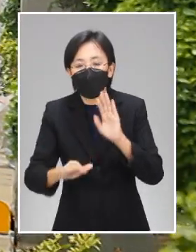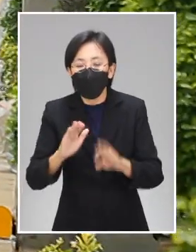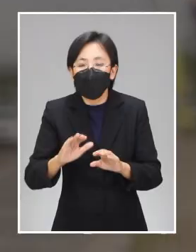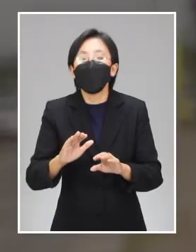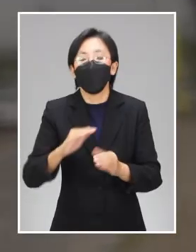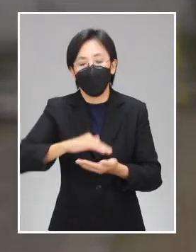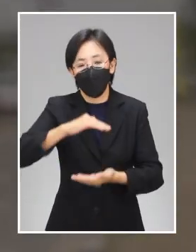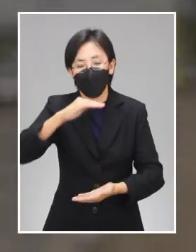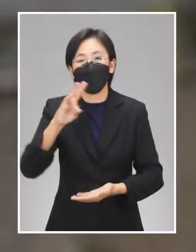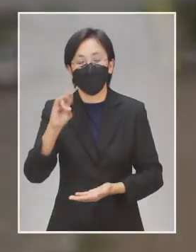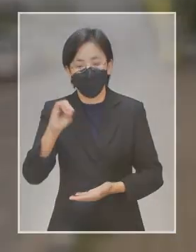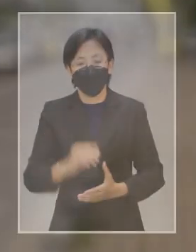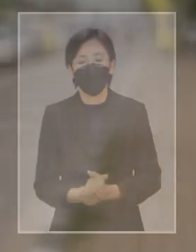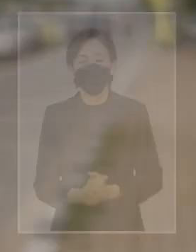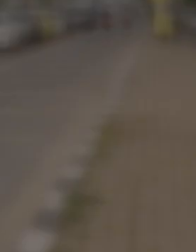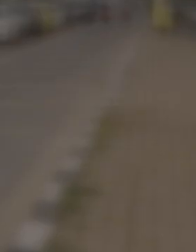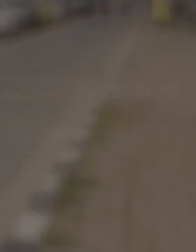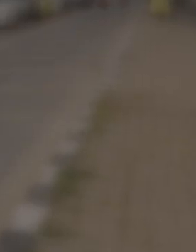กล่อง